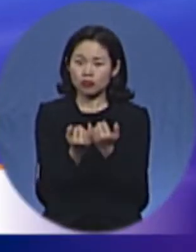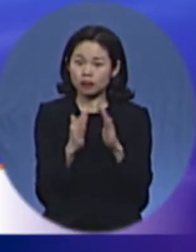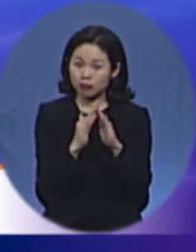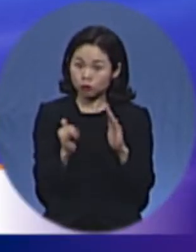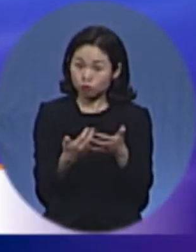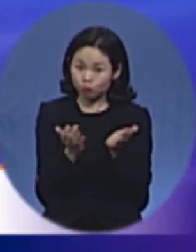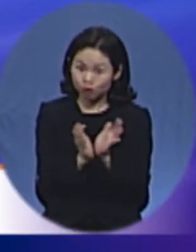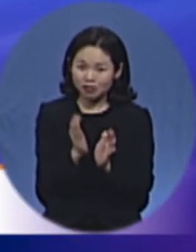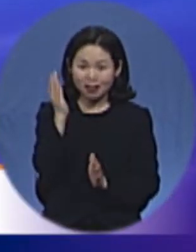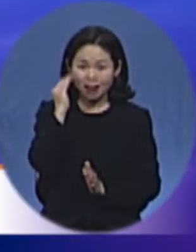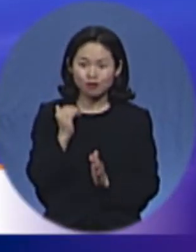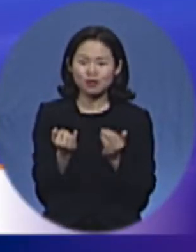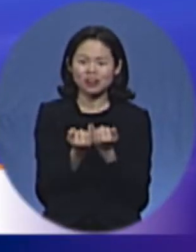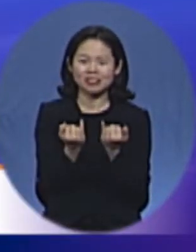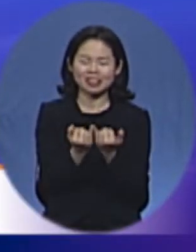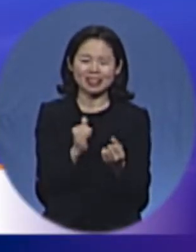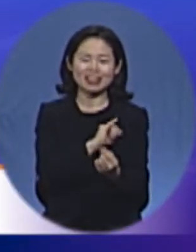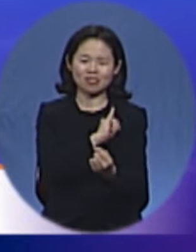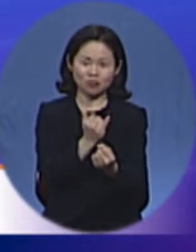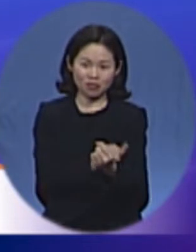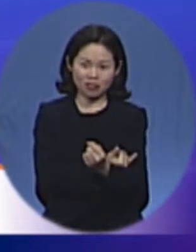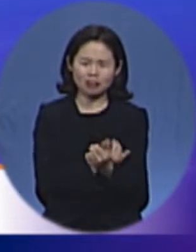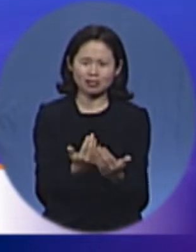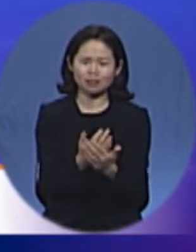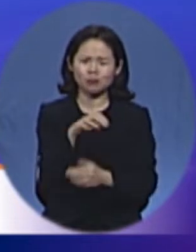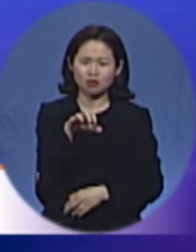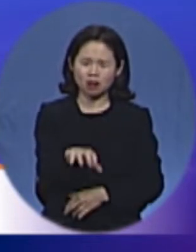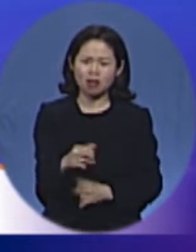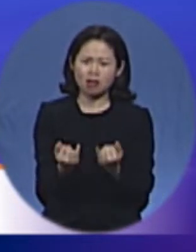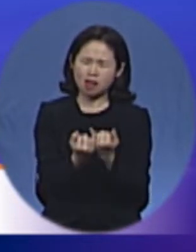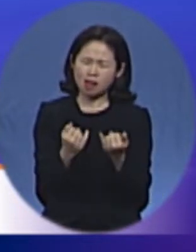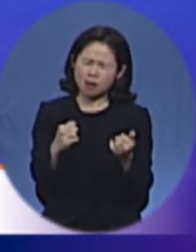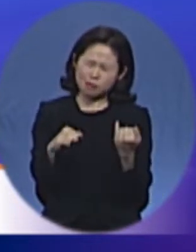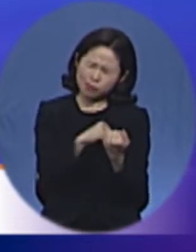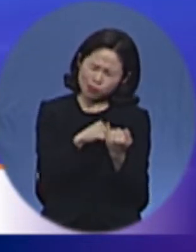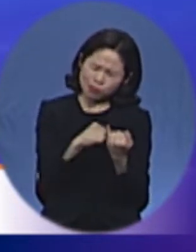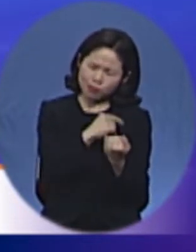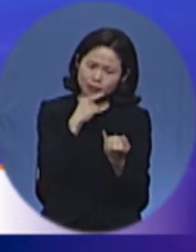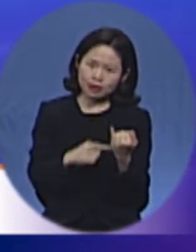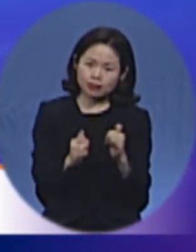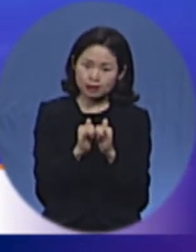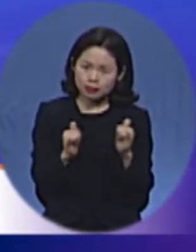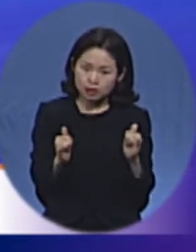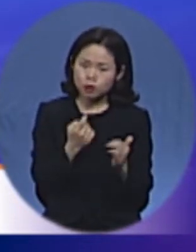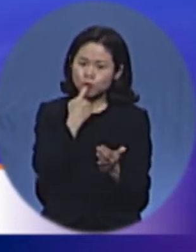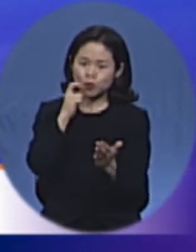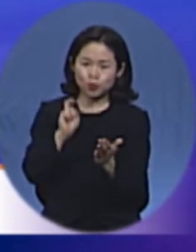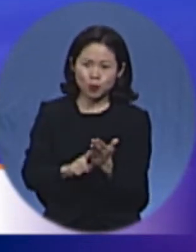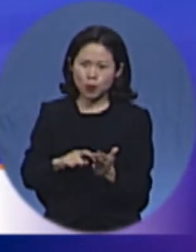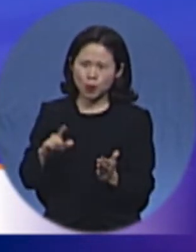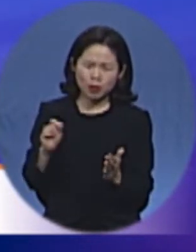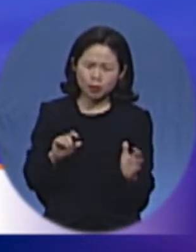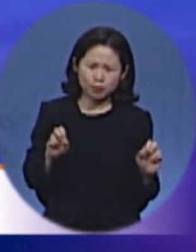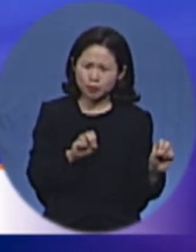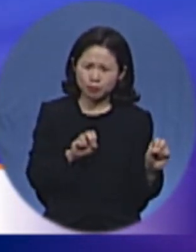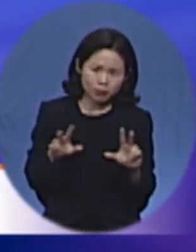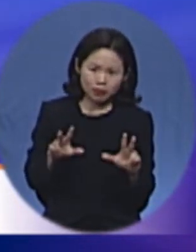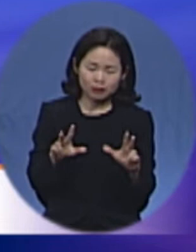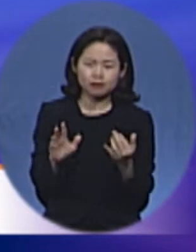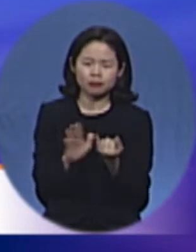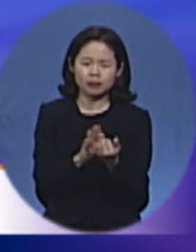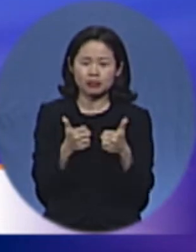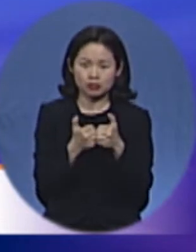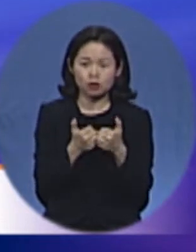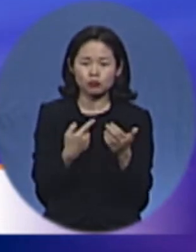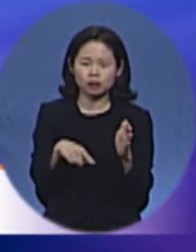여성가족부와 한국여성인권진흥원이 여성폭력 피해자들에게 보다 쉽고 빠른 상담 서비스를 제공하기 위해